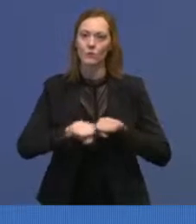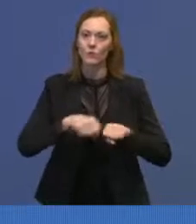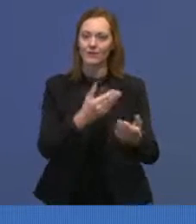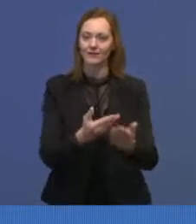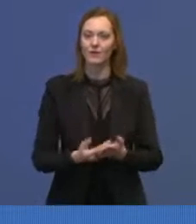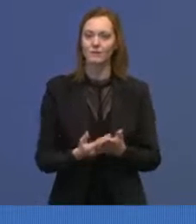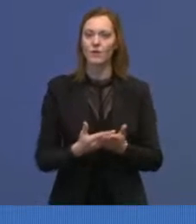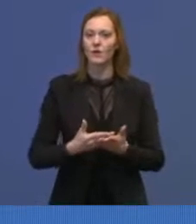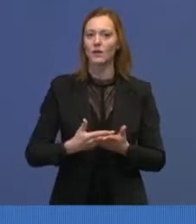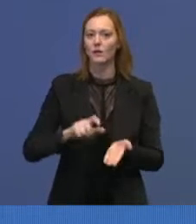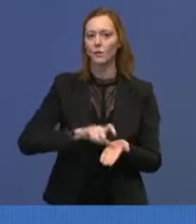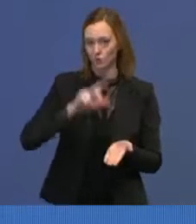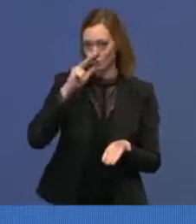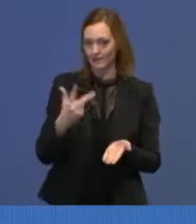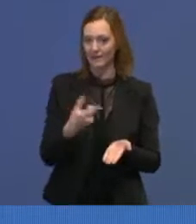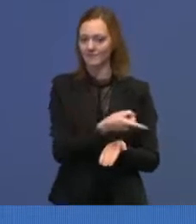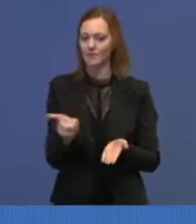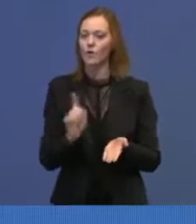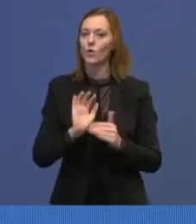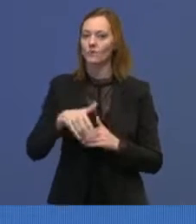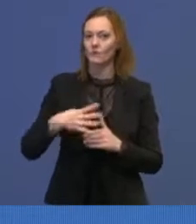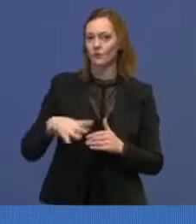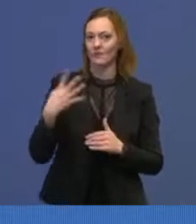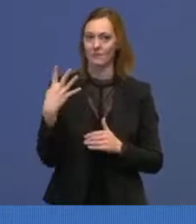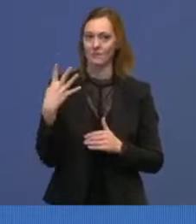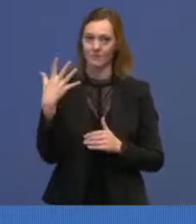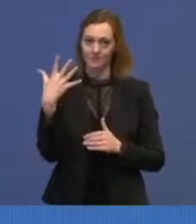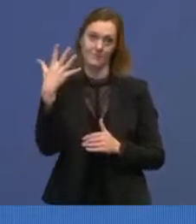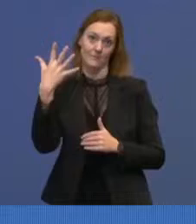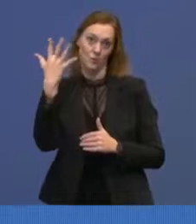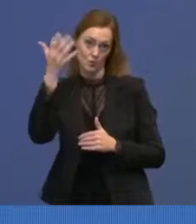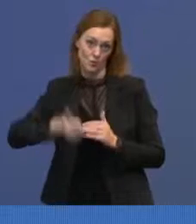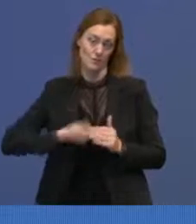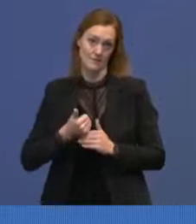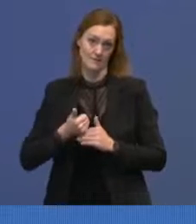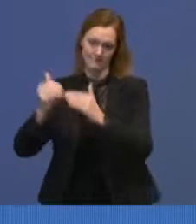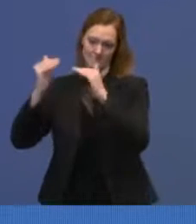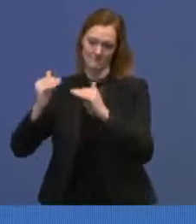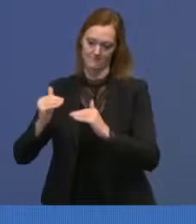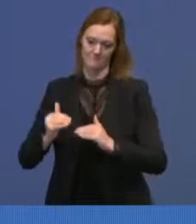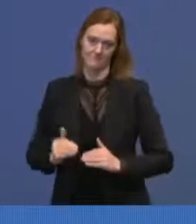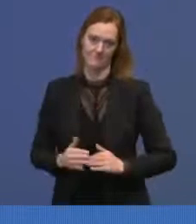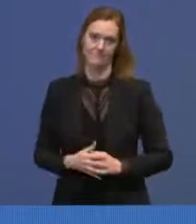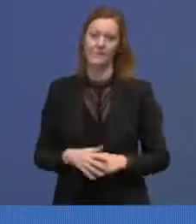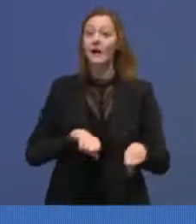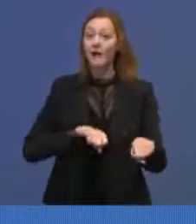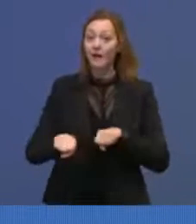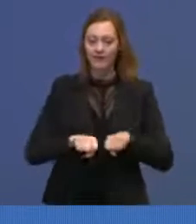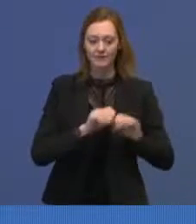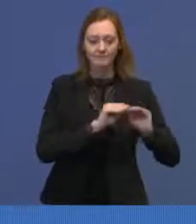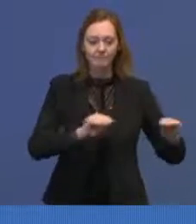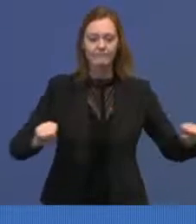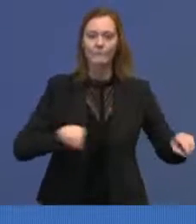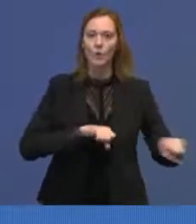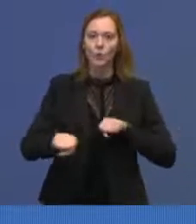siiyaan dadka 45 sano ka weyn oo toos loogu gudbo kooxdaas. dowladdu waxay degmooyinka fartay